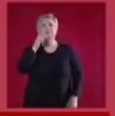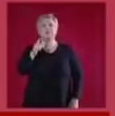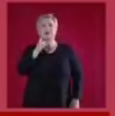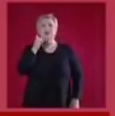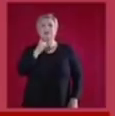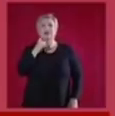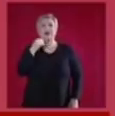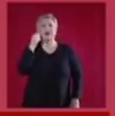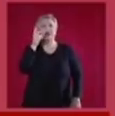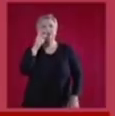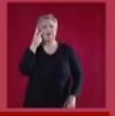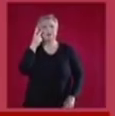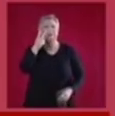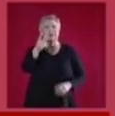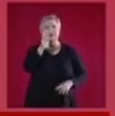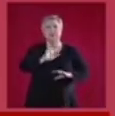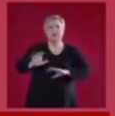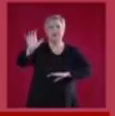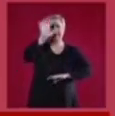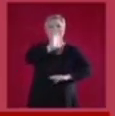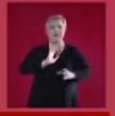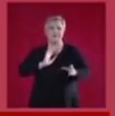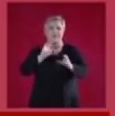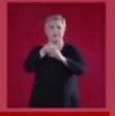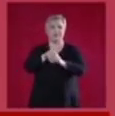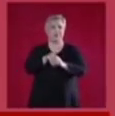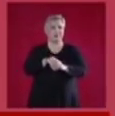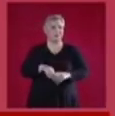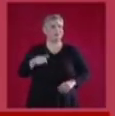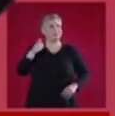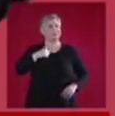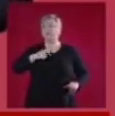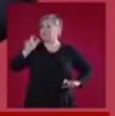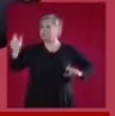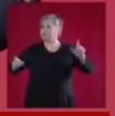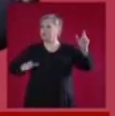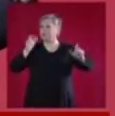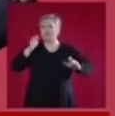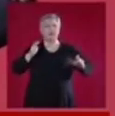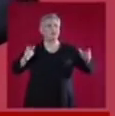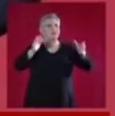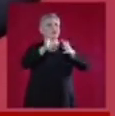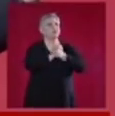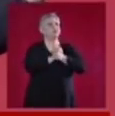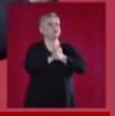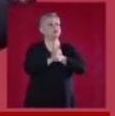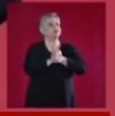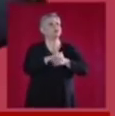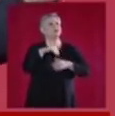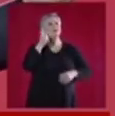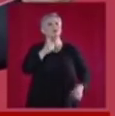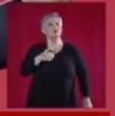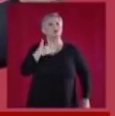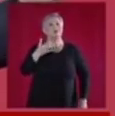την ευρώπη εμείς λοιπόν τώρα ενώνουμε δυνάμεις για αυτό που λέει το σύνθημά μας για την ελλάδα των